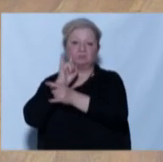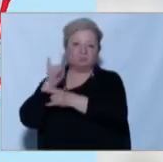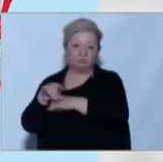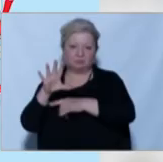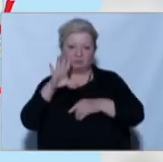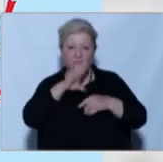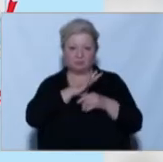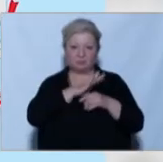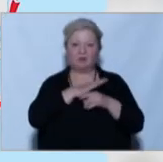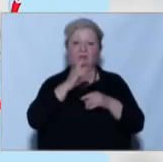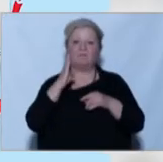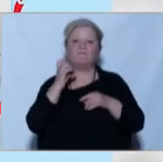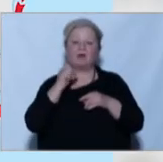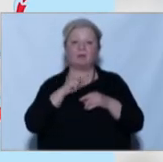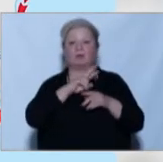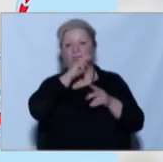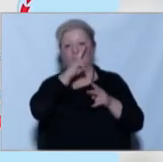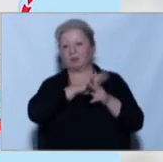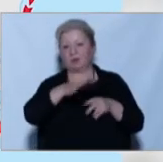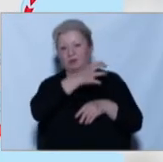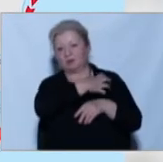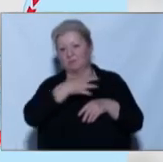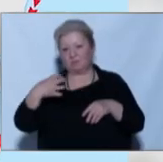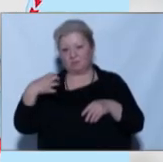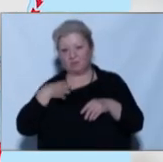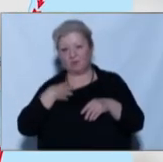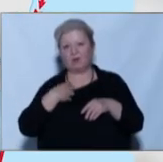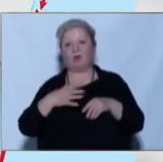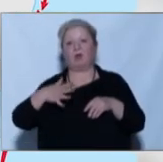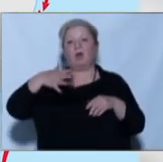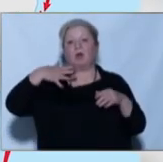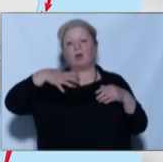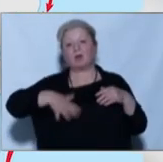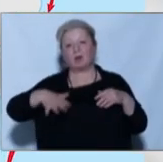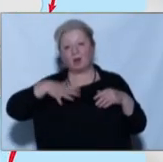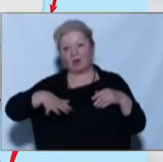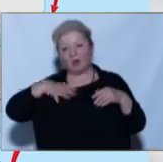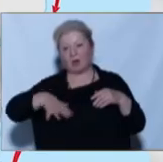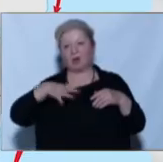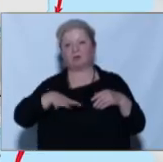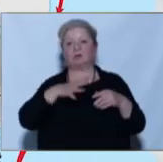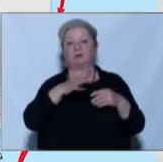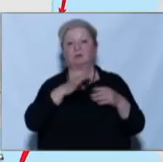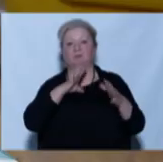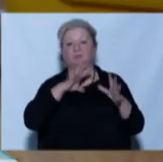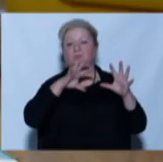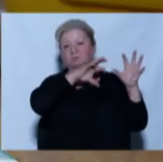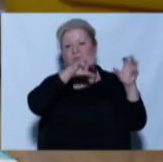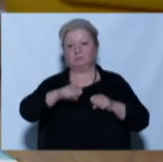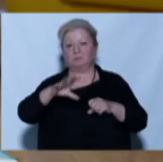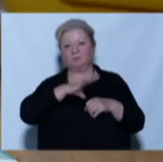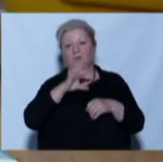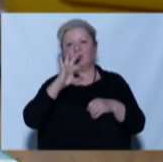გარანტია, ვახტანგმა დაკარგა ტახტი, ხოლო ქართლი აღმოჩნდა ოსმალეთის მიერ დაპყრობილი. ამის